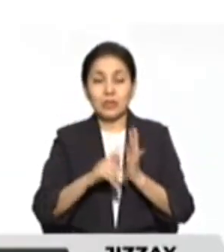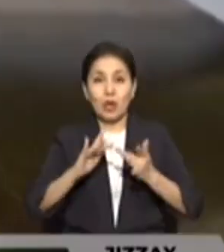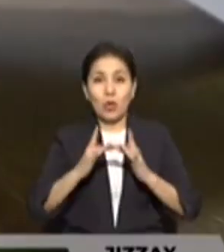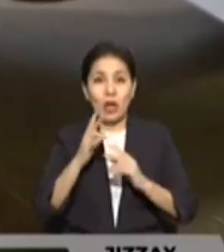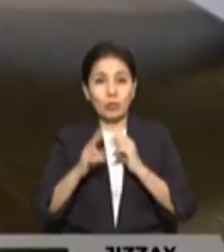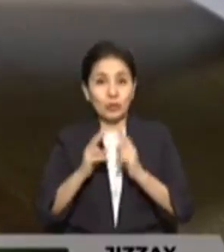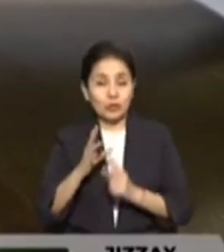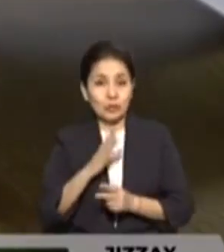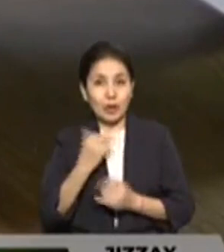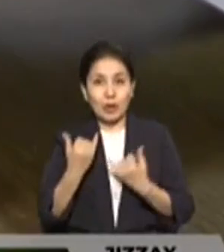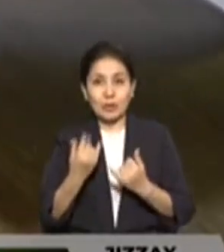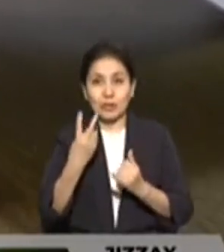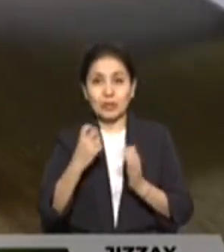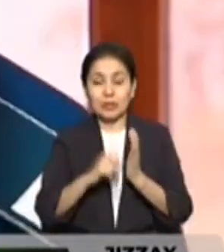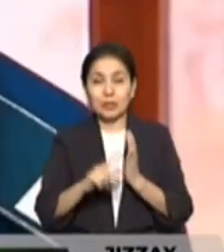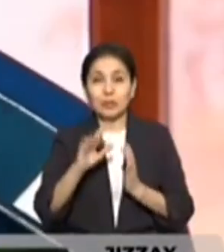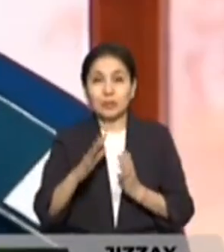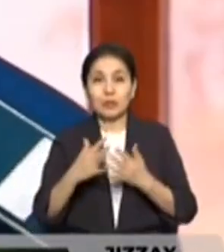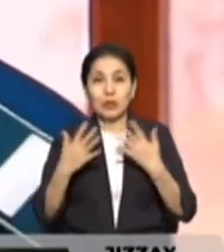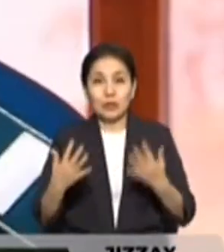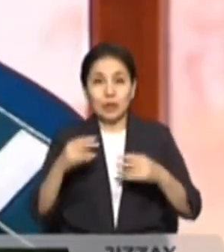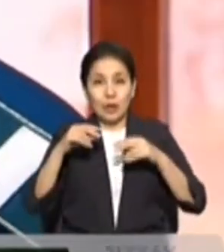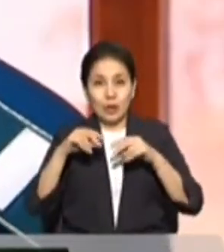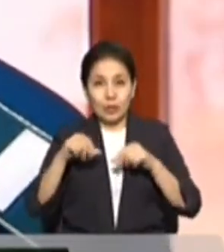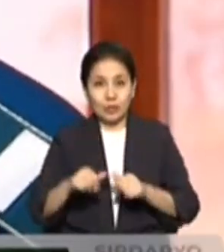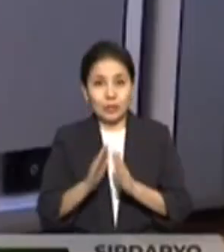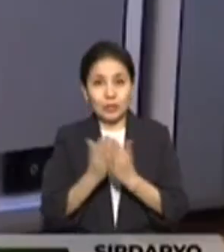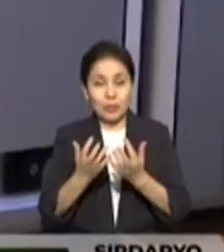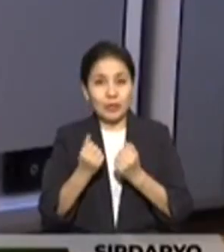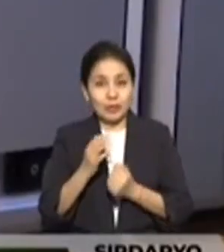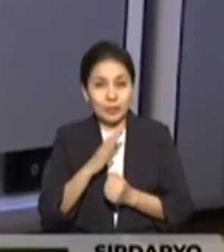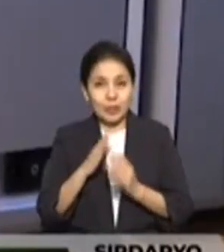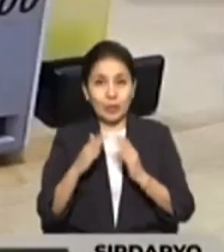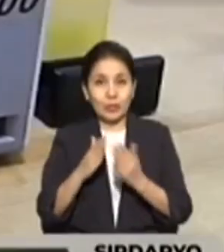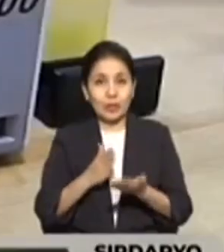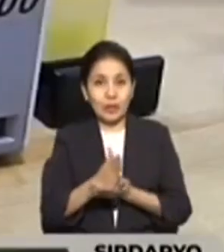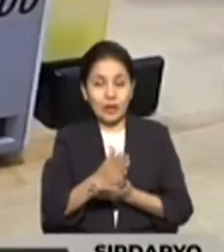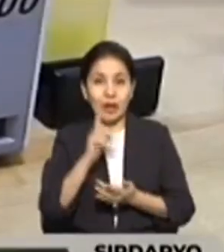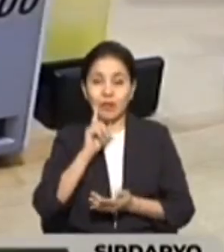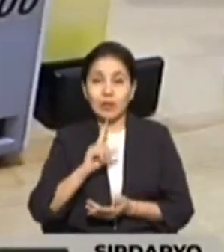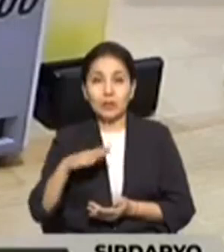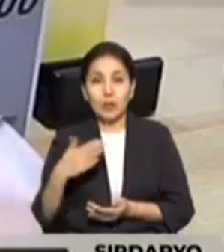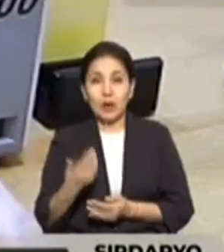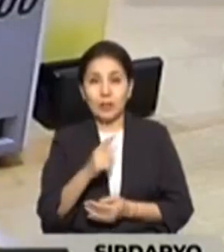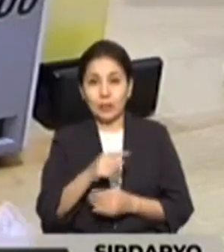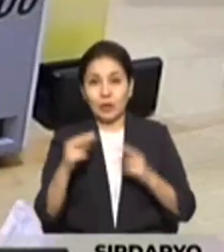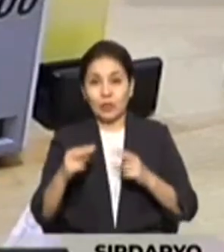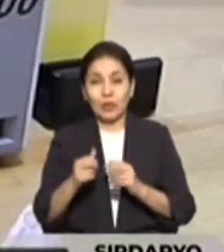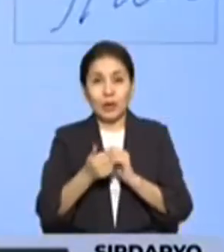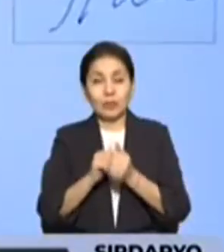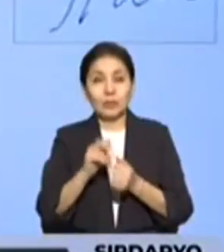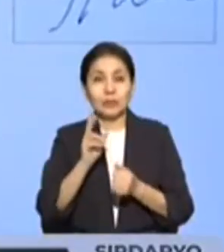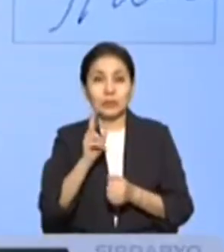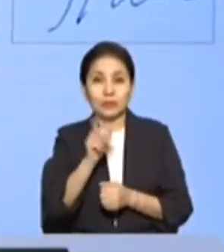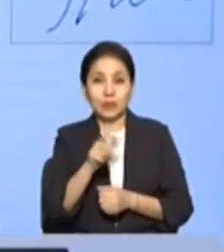murojaat kelib tushgan. Hozirgacha 270dan ortiq guvohnoma manziliga yetkazildi. Onlayn murojaatning afzalligi shundaki, guvohnomasini almashtirmoqchi